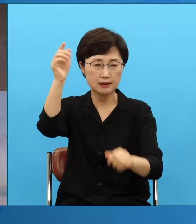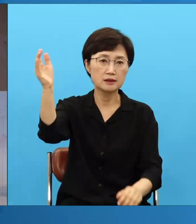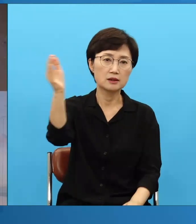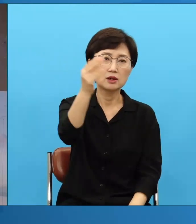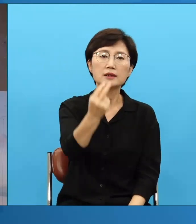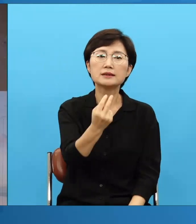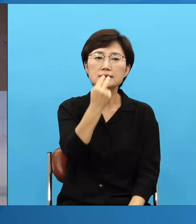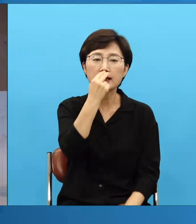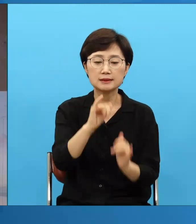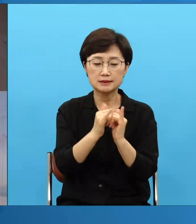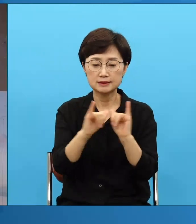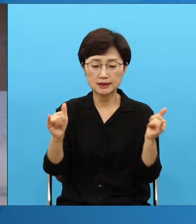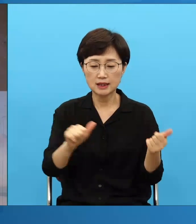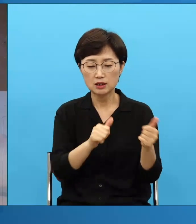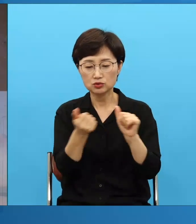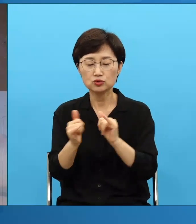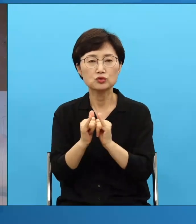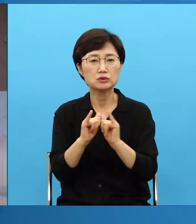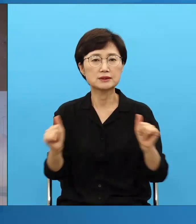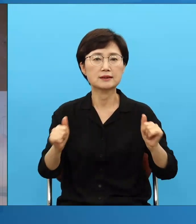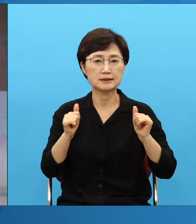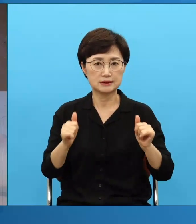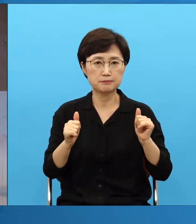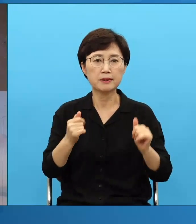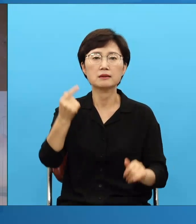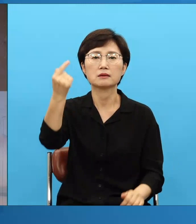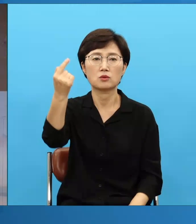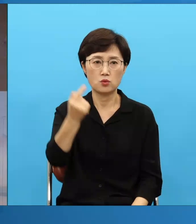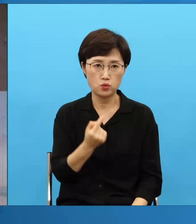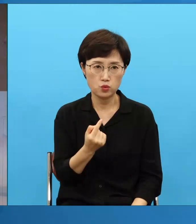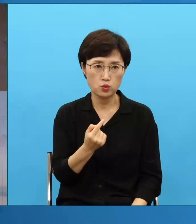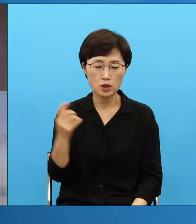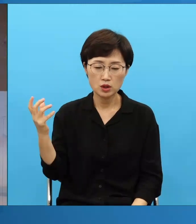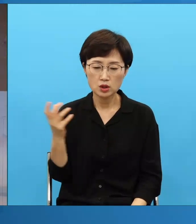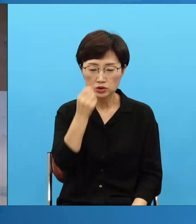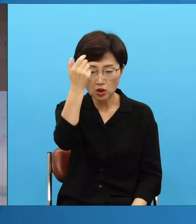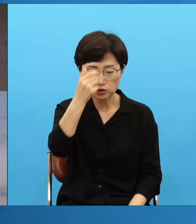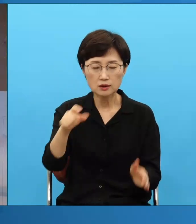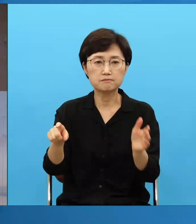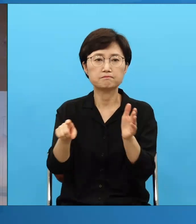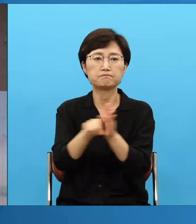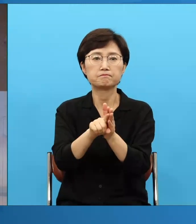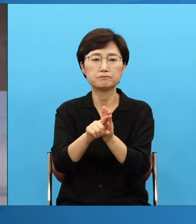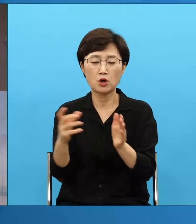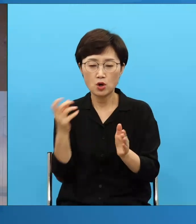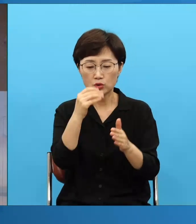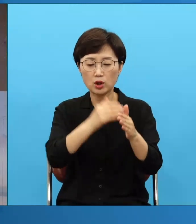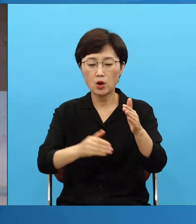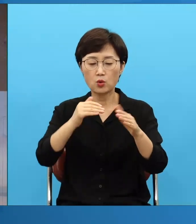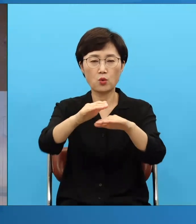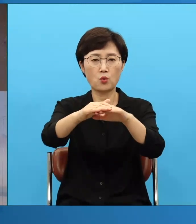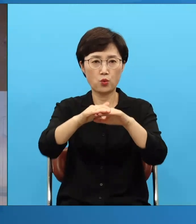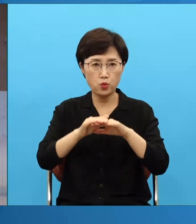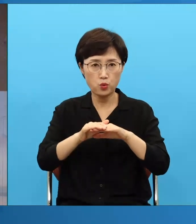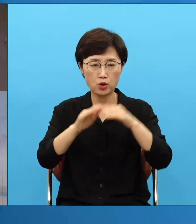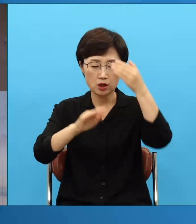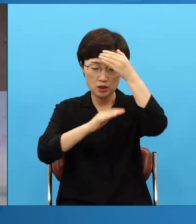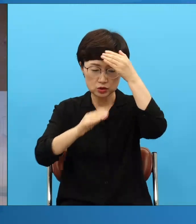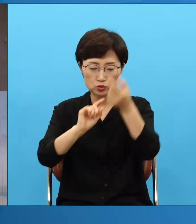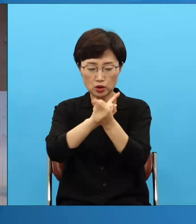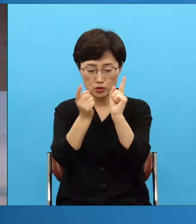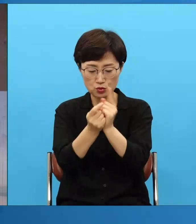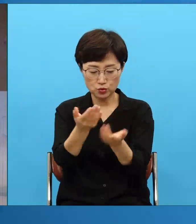계시라. 저로서 산자와 죽은 자를 심판하러 오시리라. 성령을 믿사하며 거룩한